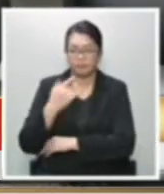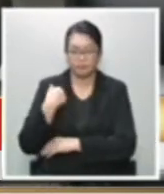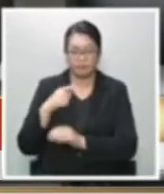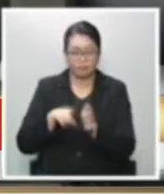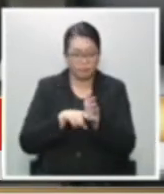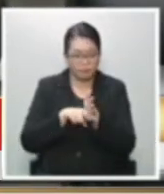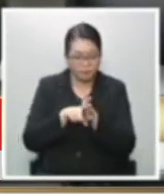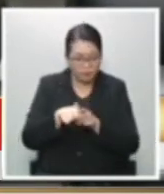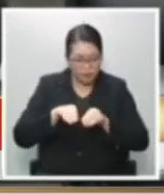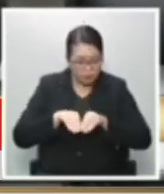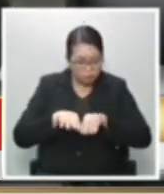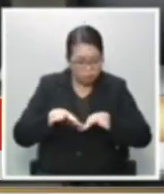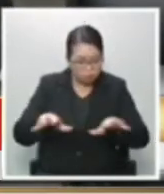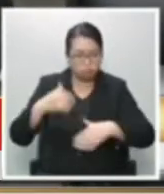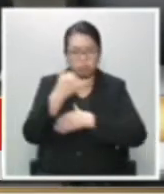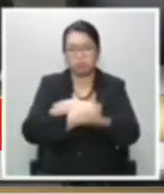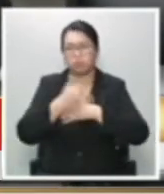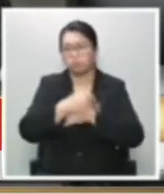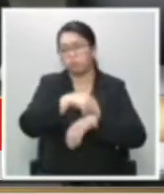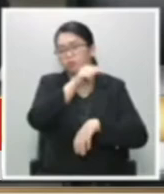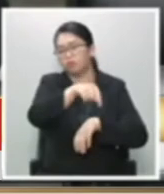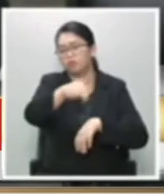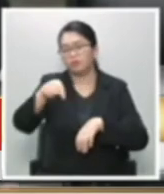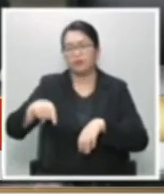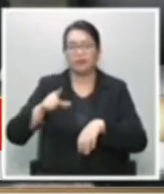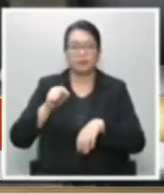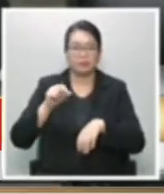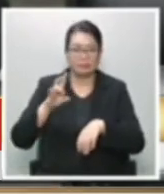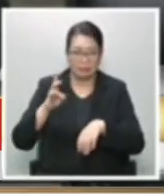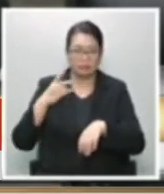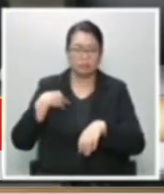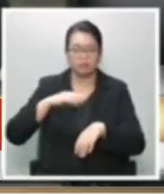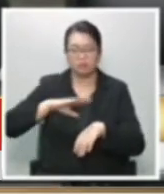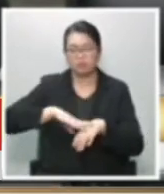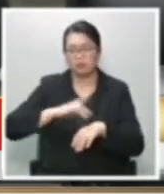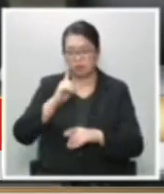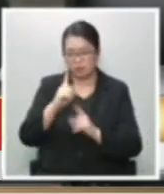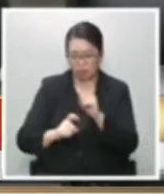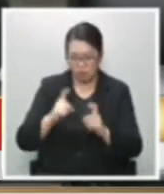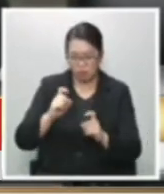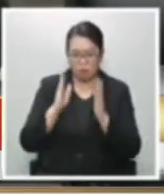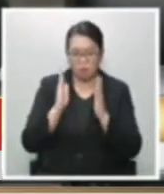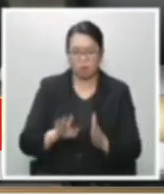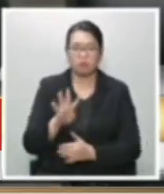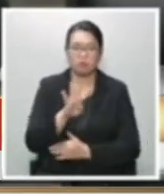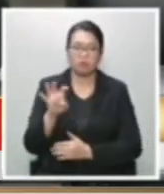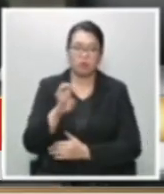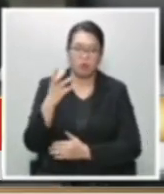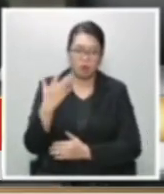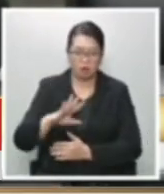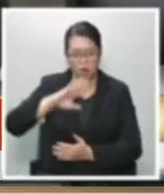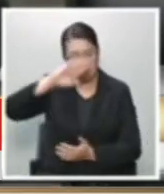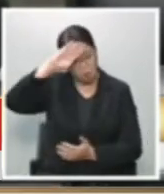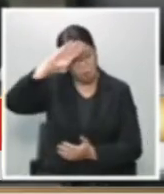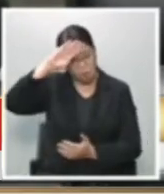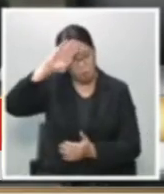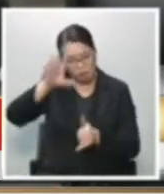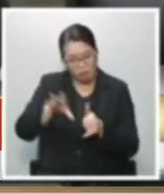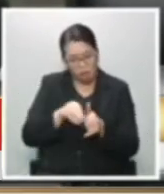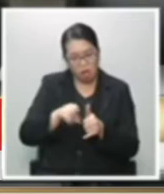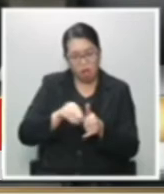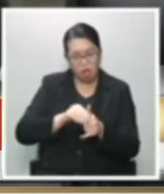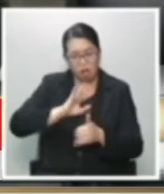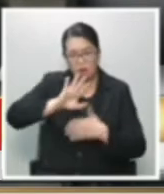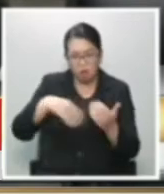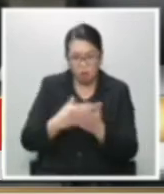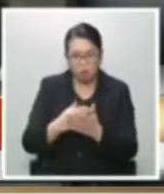ไปถึง27ประเทศทั่วโลกมียอดผู้เสียชีวิตกว่า400คนมียอดผู้ป่วยสะสมทั่วโลกเ